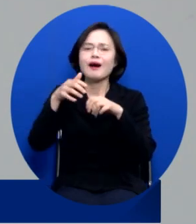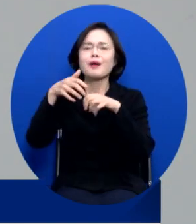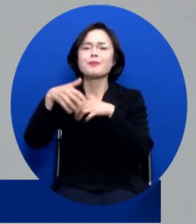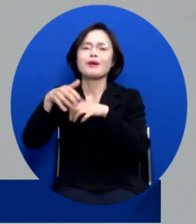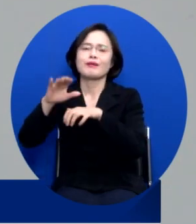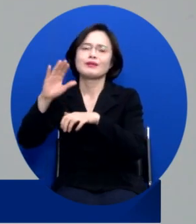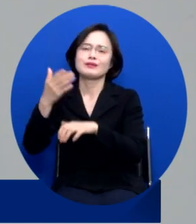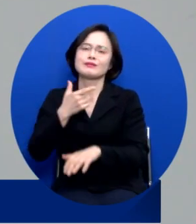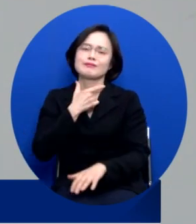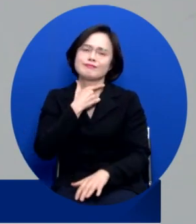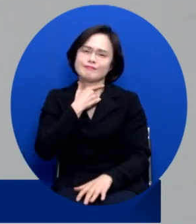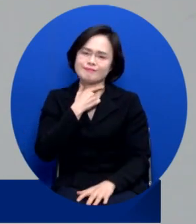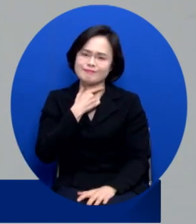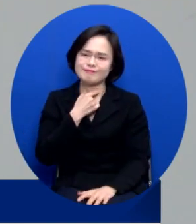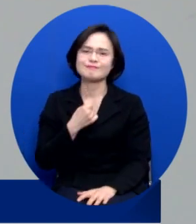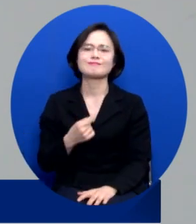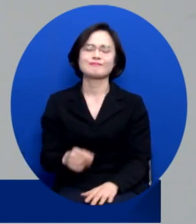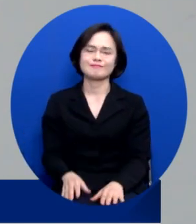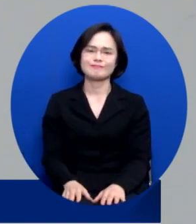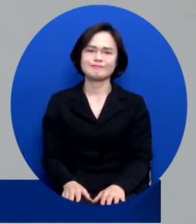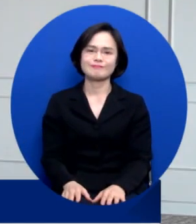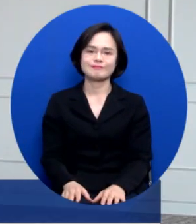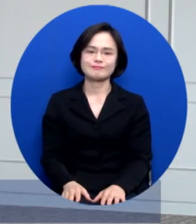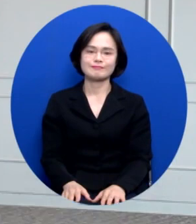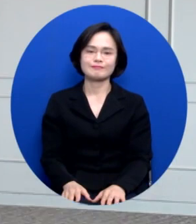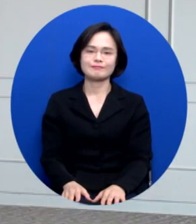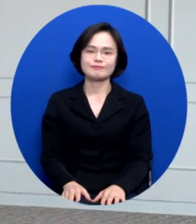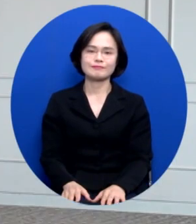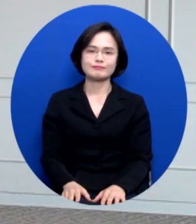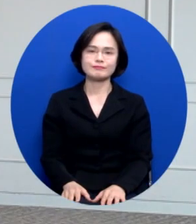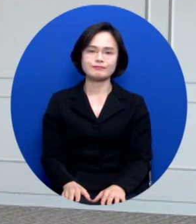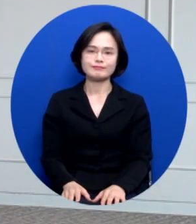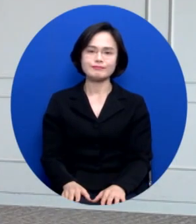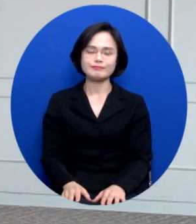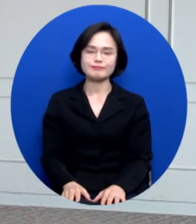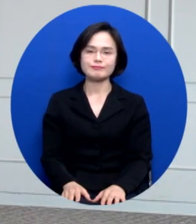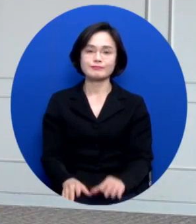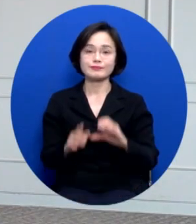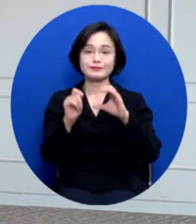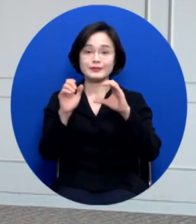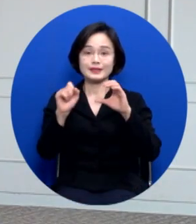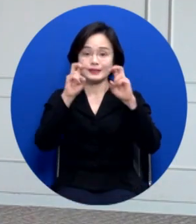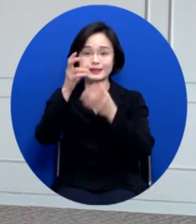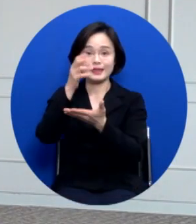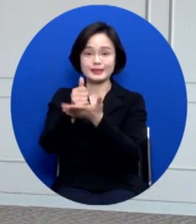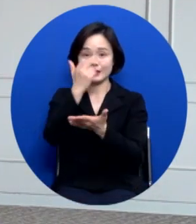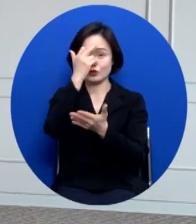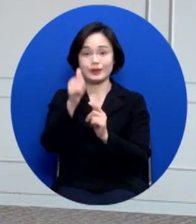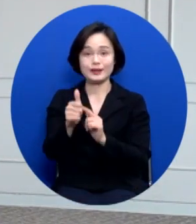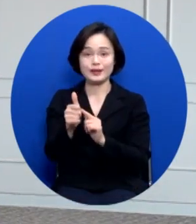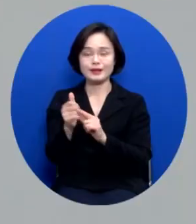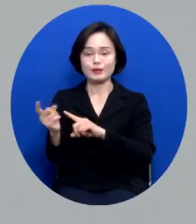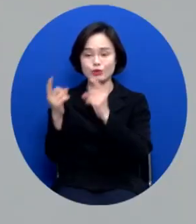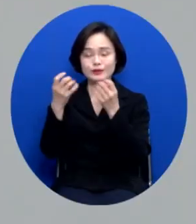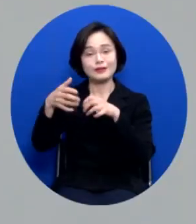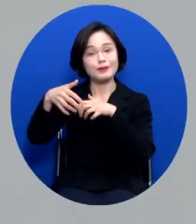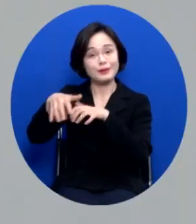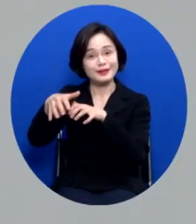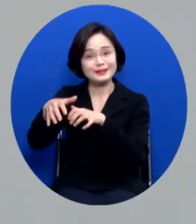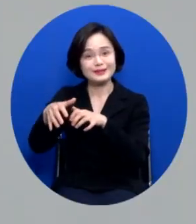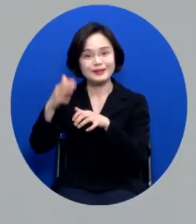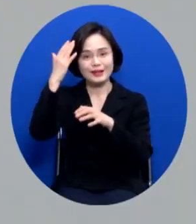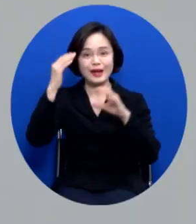이 퍼레이드가 펼쳐지게 되기를 간절히 소원합니다. 이어 CTS 최현탁 사장은 부활절 퍼레이드가